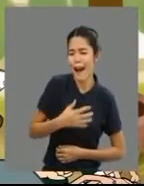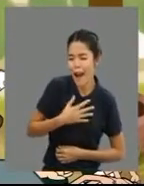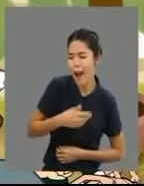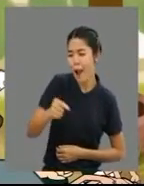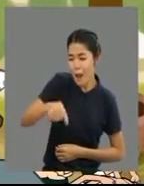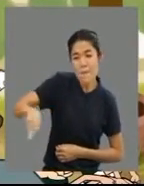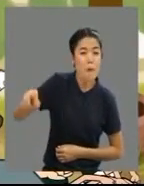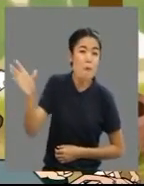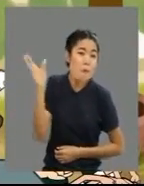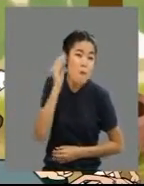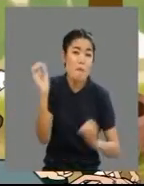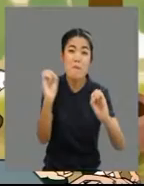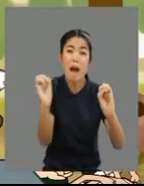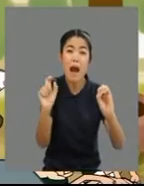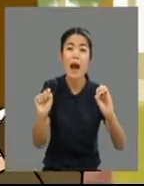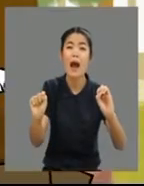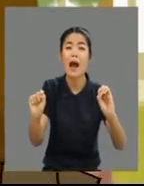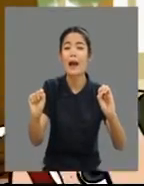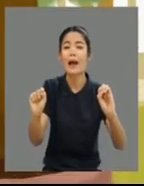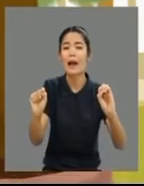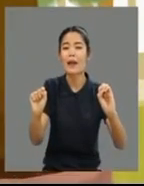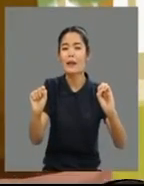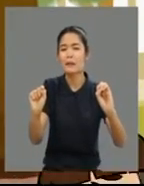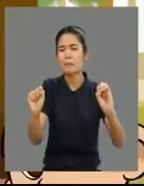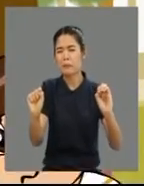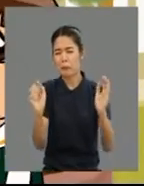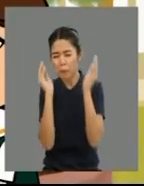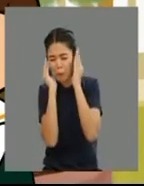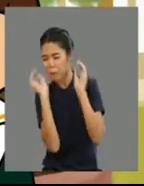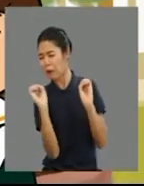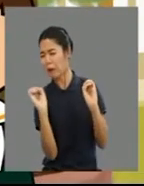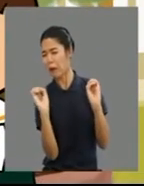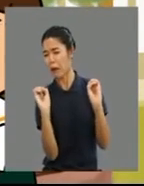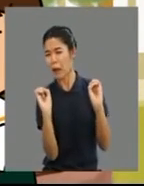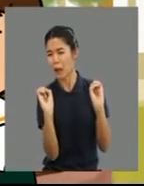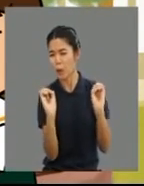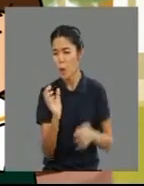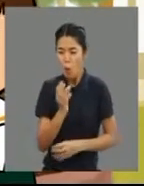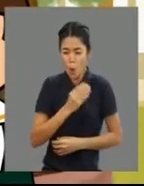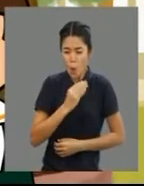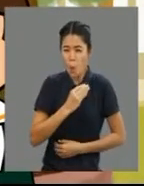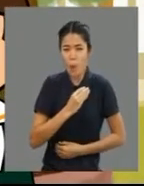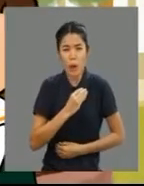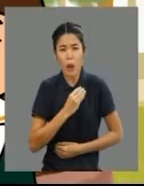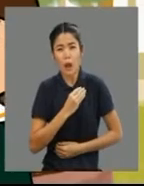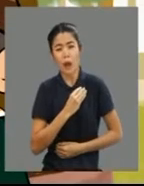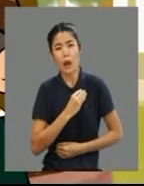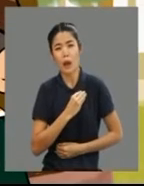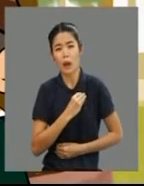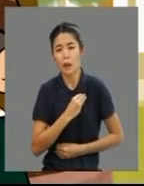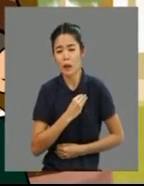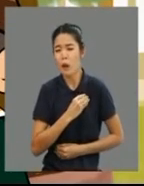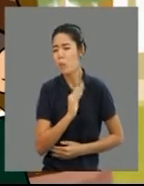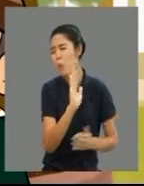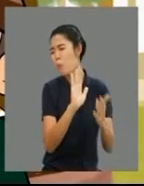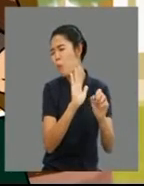พวกนายไม่เคยได้ยินเรื่องนี้มาก่อนเลยเหรอ ไงไม่เคยหรอกพี่เฮ้ยน่ากลัวชะมัดเลยอ่ะหยุด